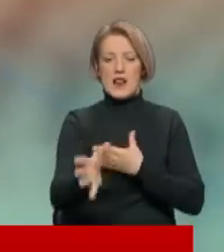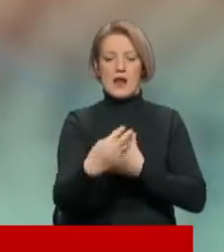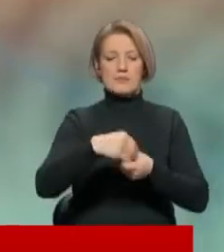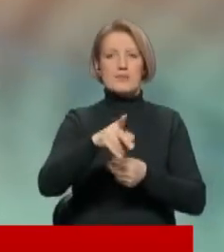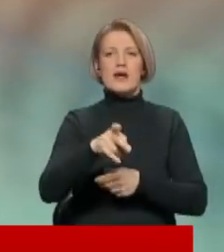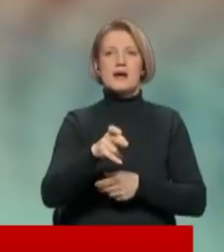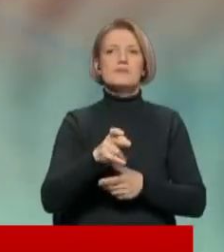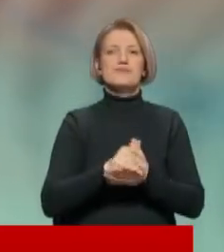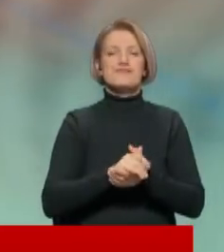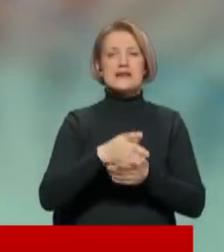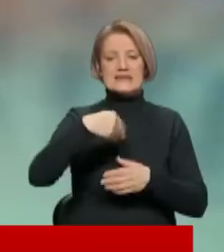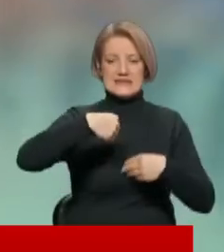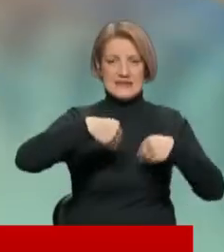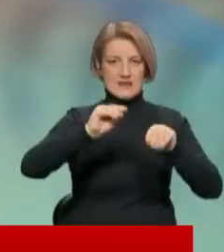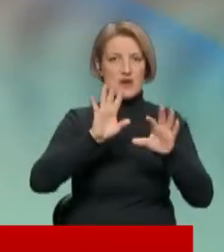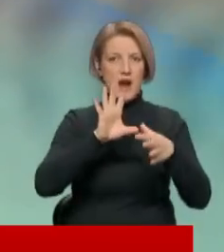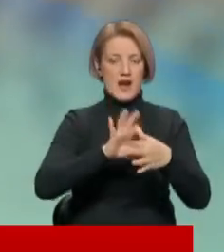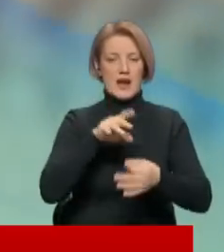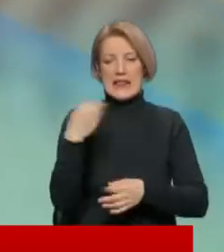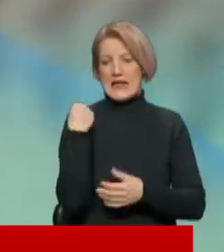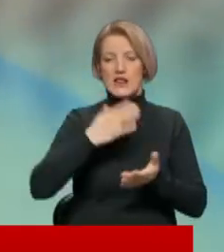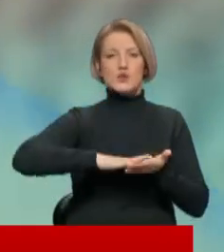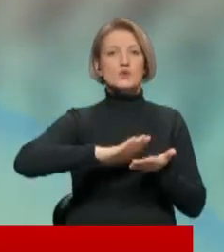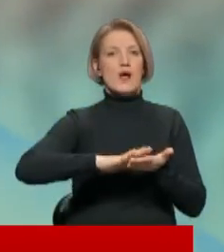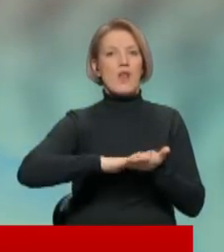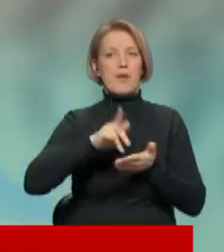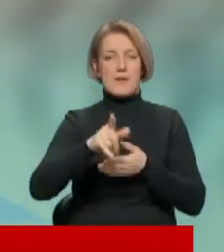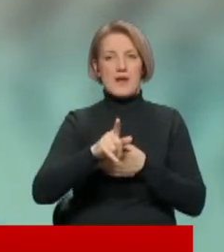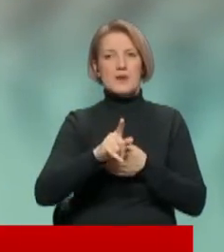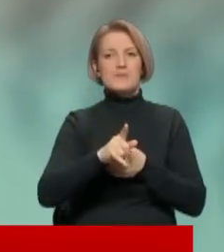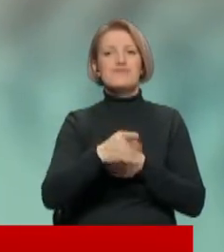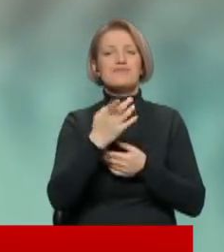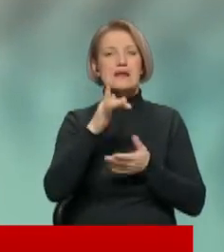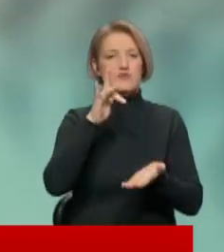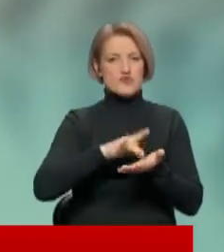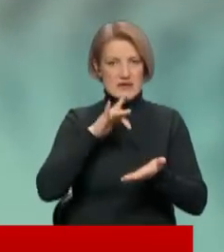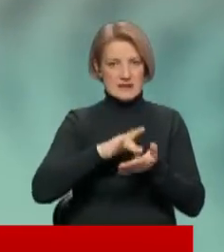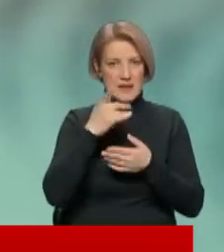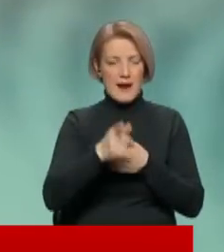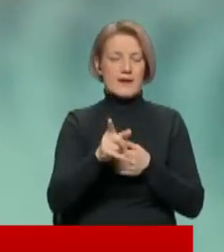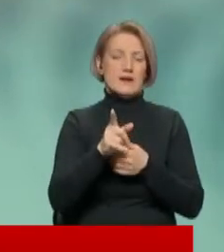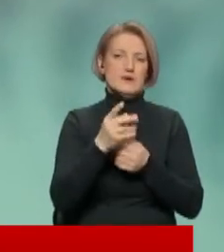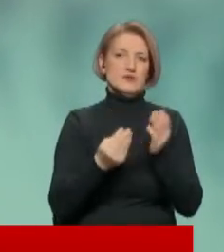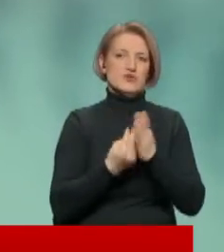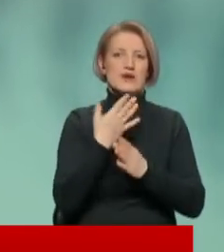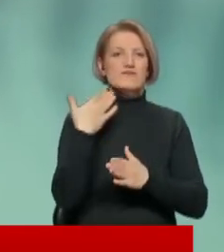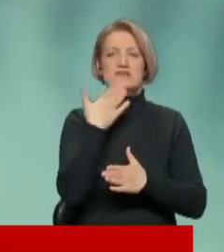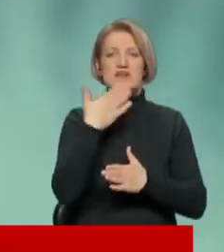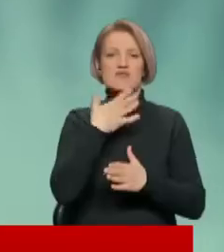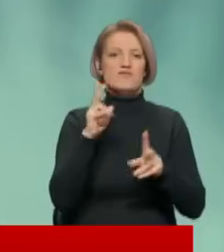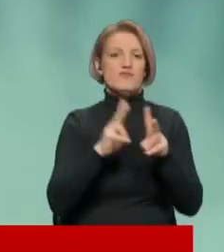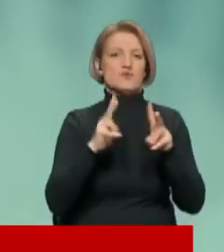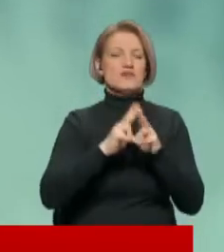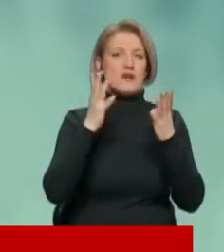kapsayan perakende satışla ilgili yeni düzenlemeler caydırıcı cezalar öngörüyor fırsatçılığın